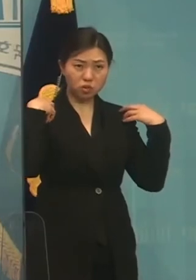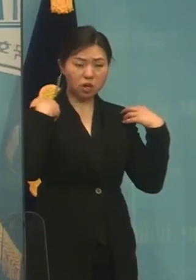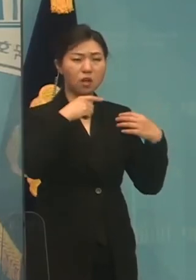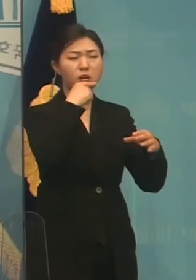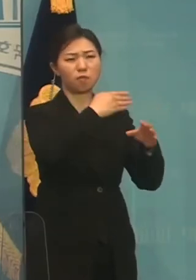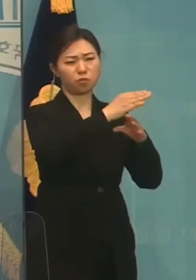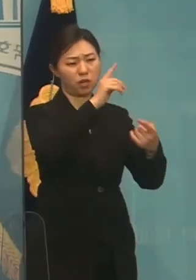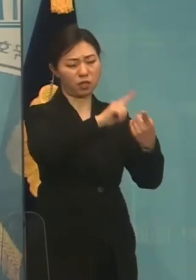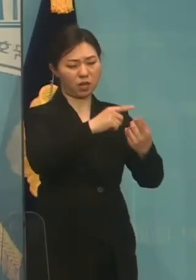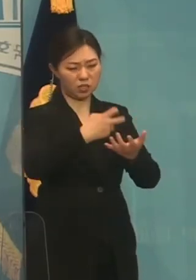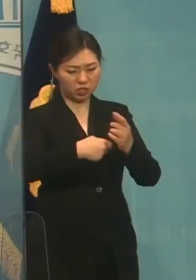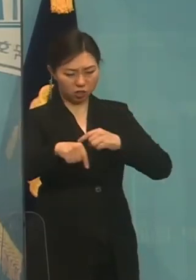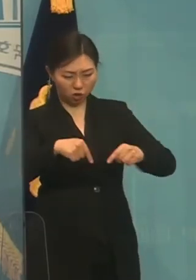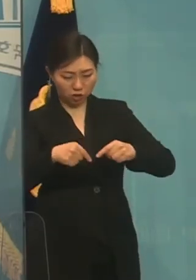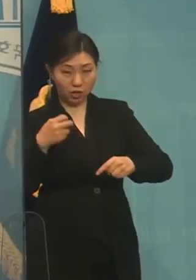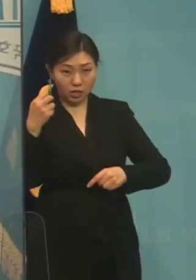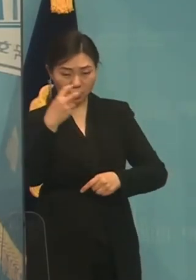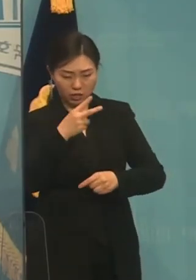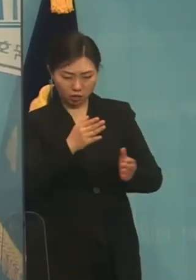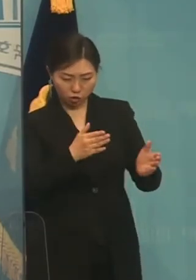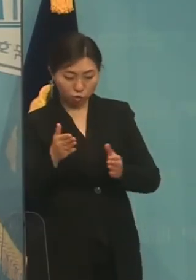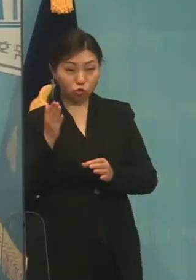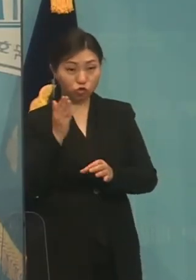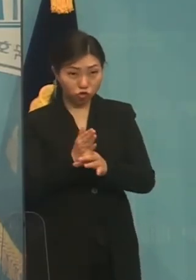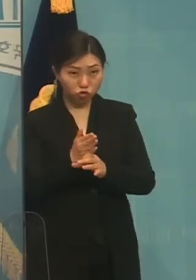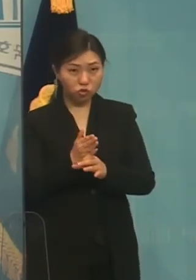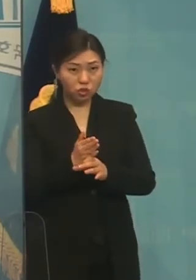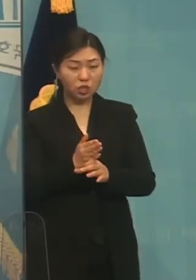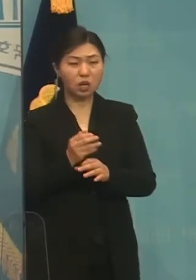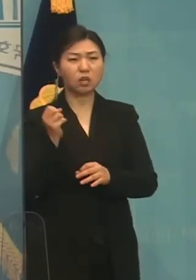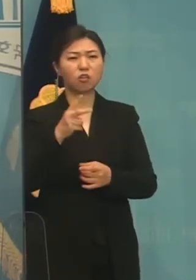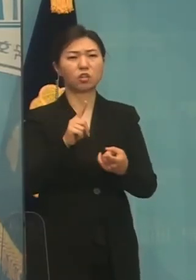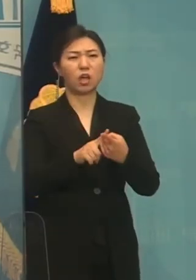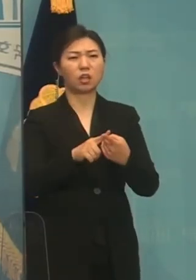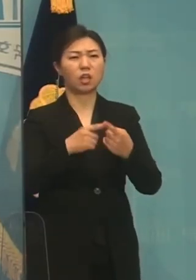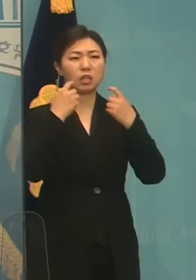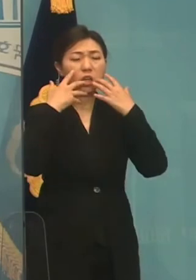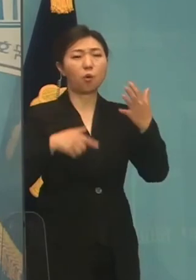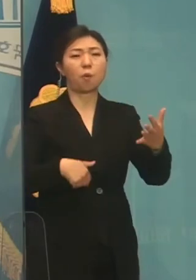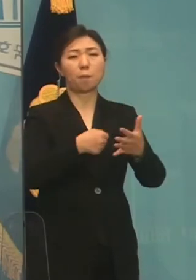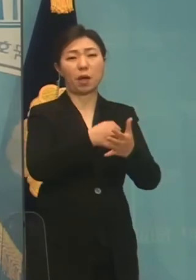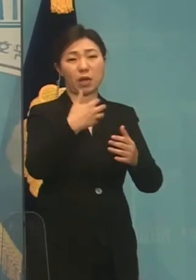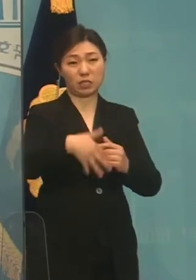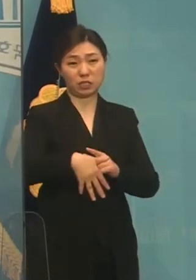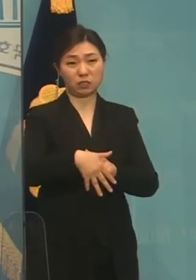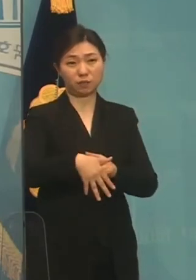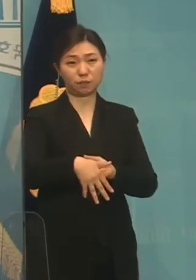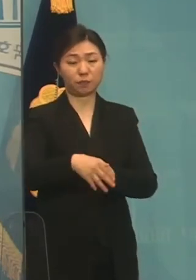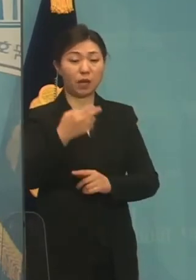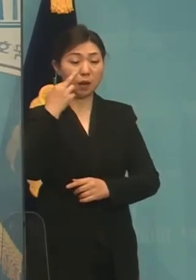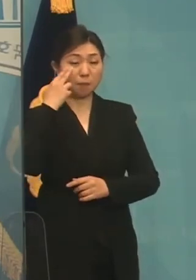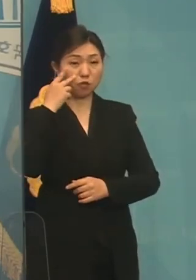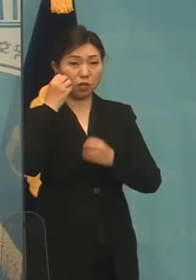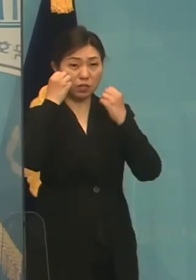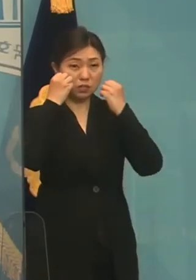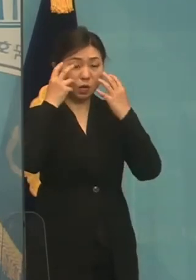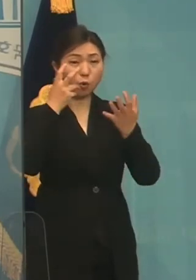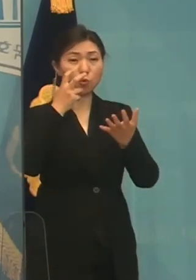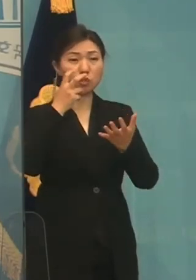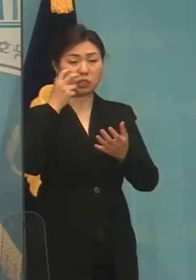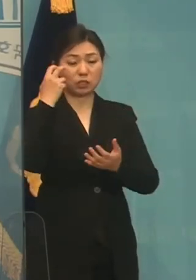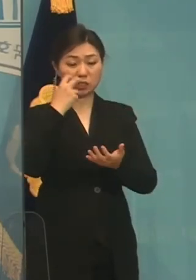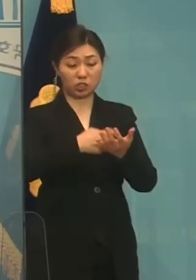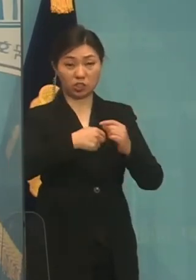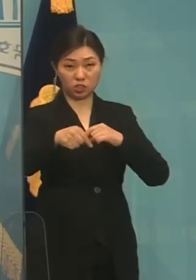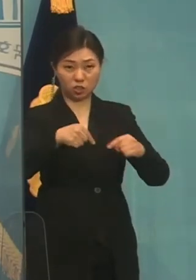점입니다. 미국의 신정부가 한반도 정책에 대한 종합적이고 정리된 입장을 만들기 전까지 영내